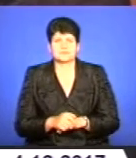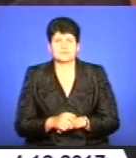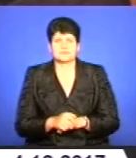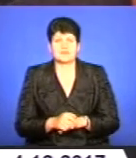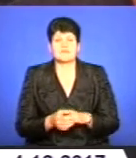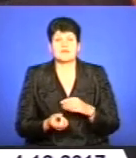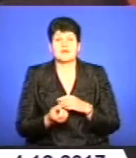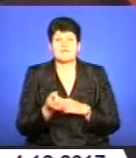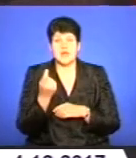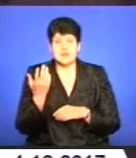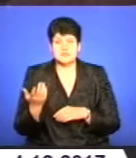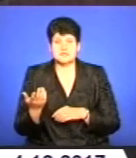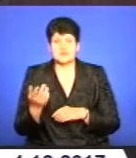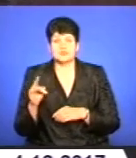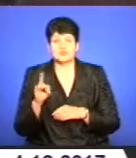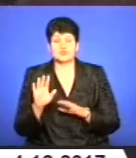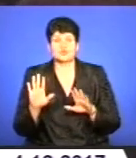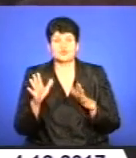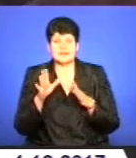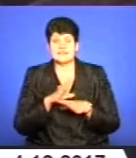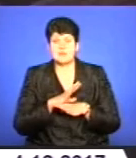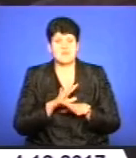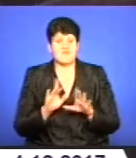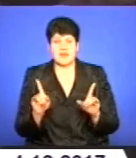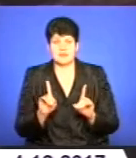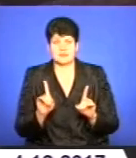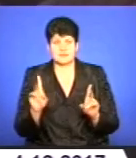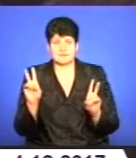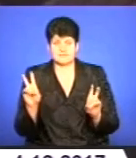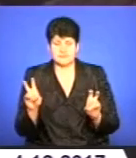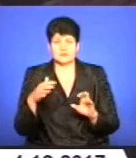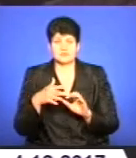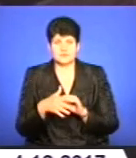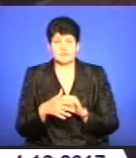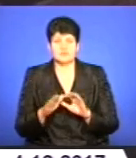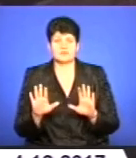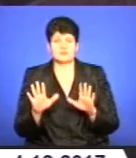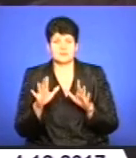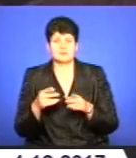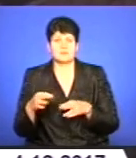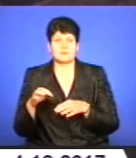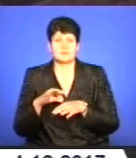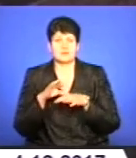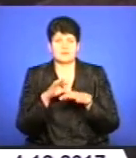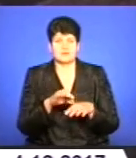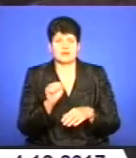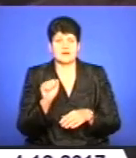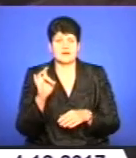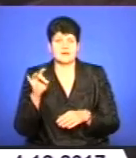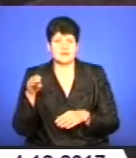виявляється, що случайності не бувають, розумієте? От случай такий привів мене до Ахтема, і я